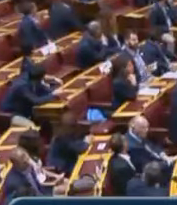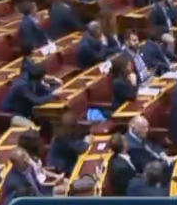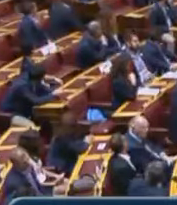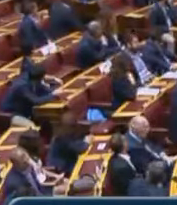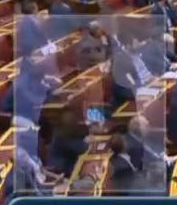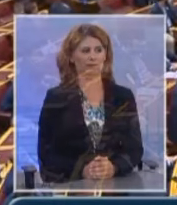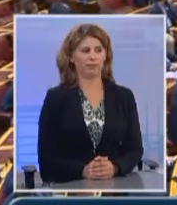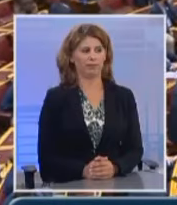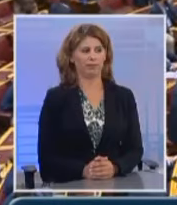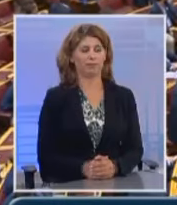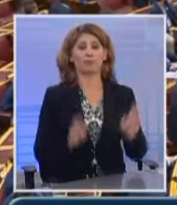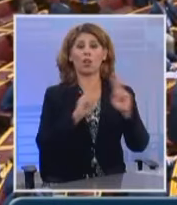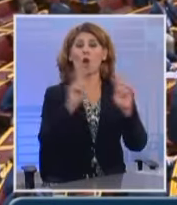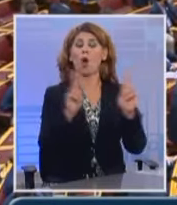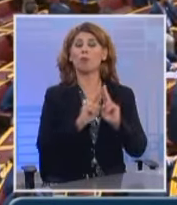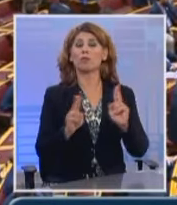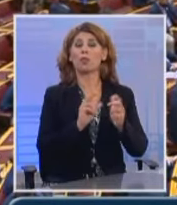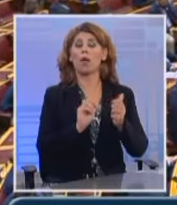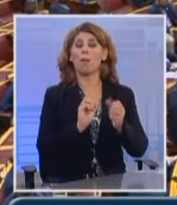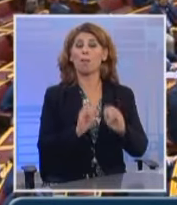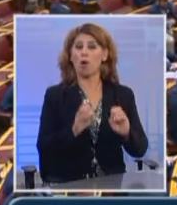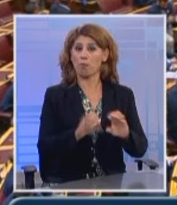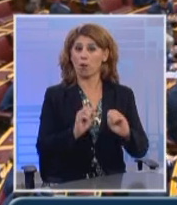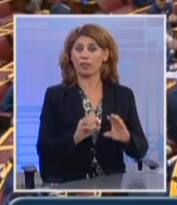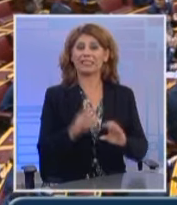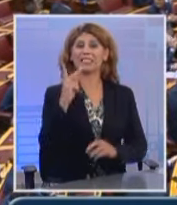Ομοσπονδιακός προπονητής Καζαγλής Δημήτριος.